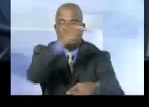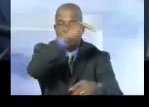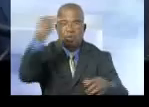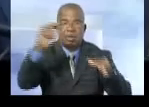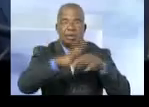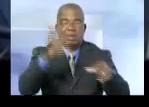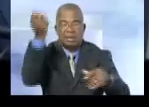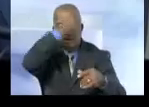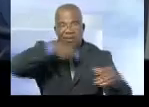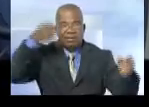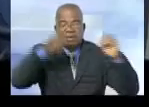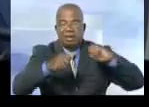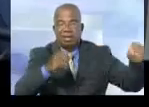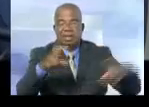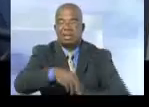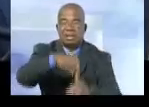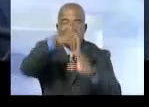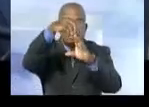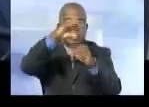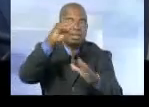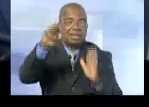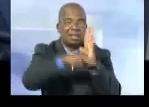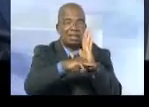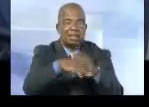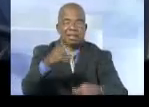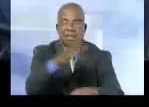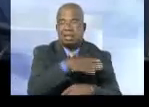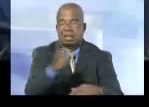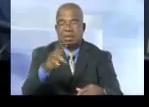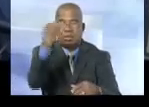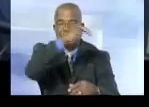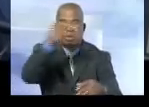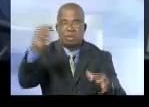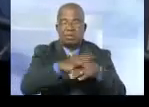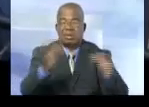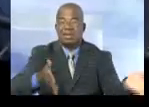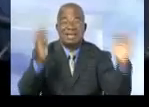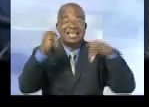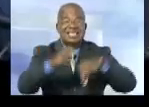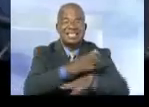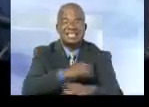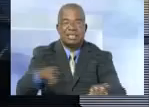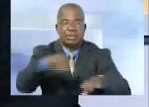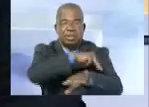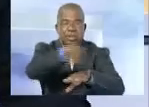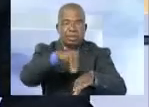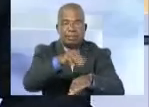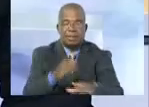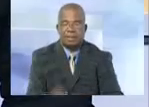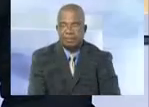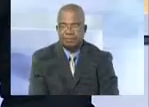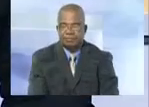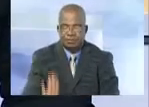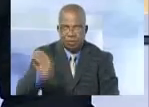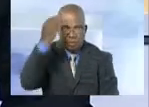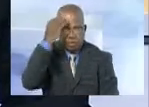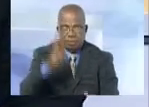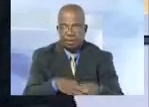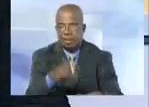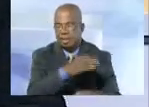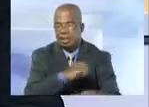particulièrement des situations de crise que nous gérons sur le Mali et sur la Guinée-Bissau. Au ministère